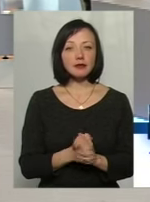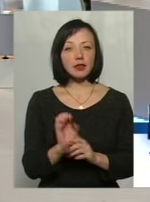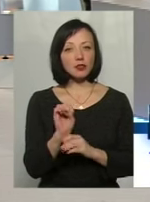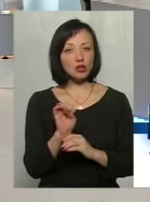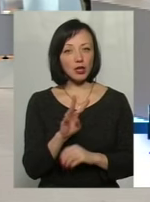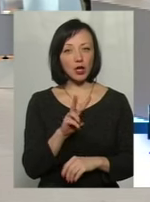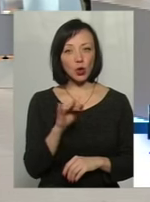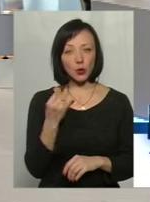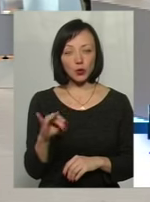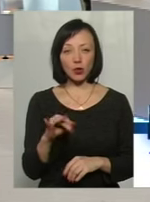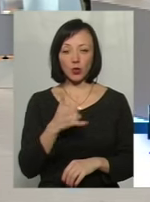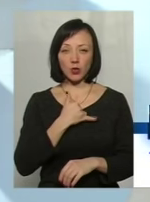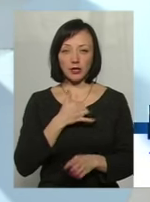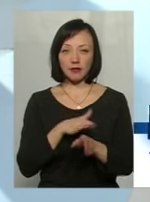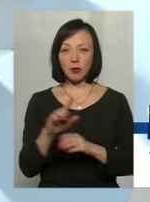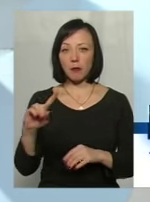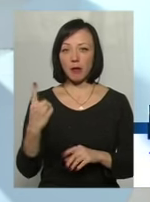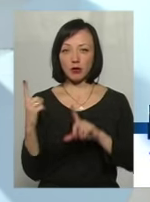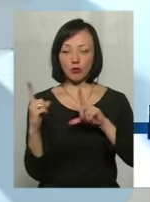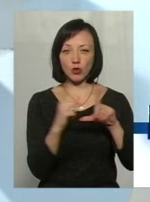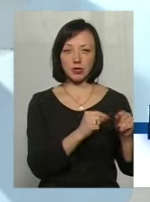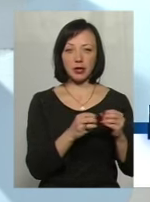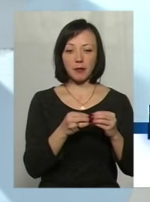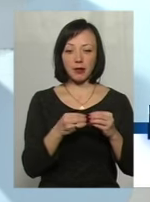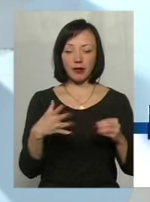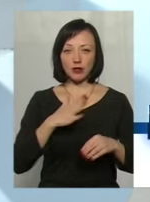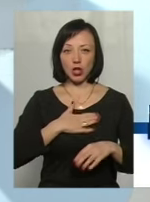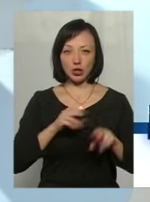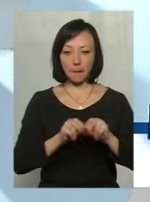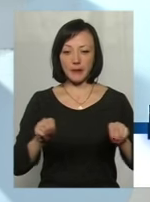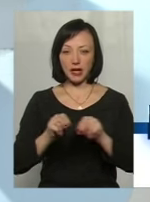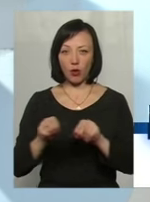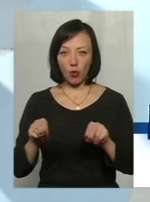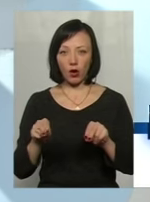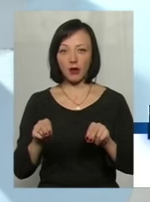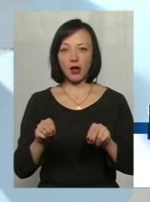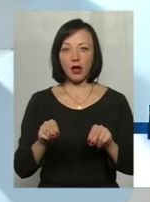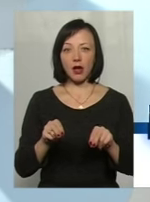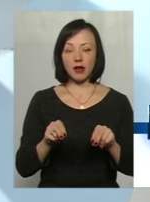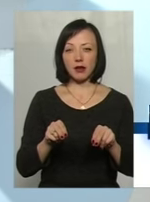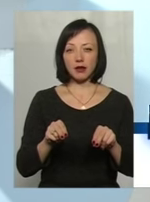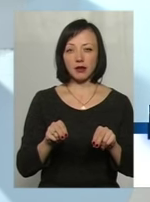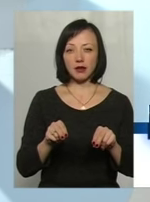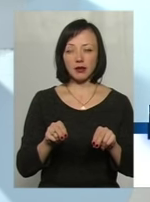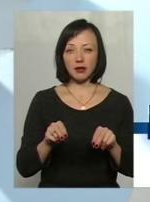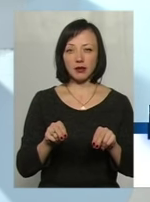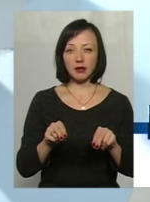14 лютого у нас відбудеться одна з таких перших поїздок. Ми 15 наших педагогів, предметників і дошкільників